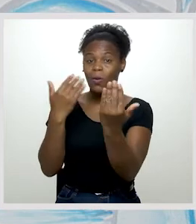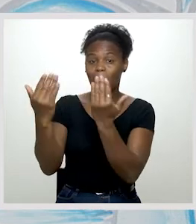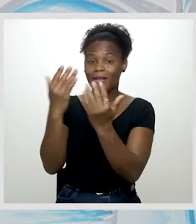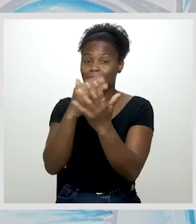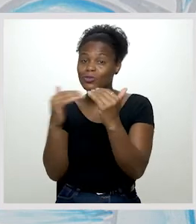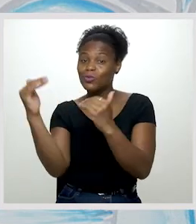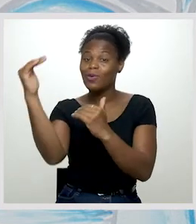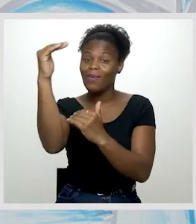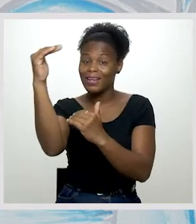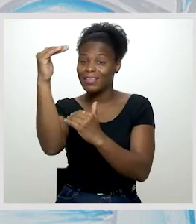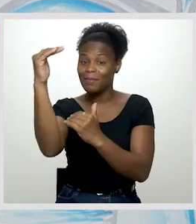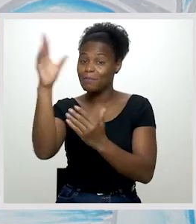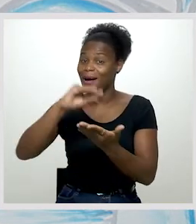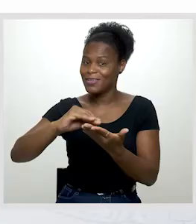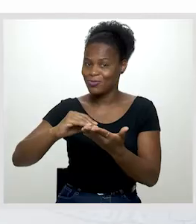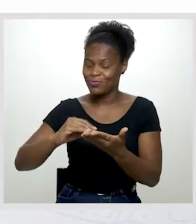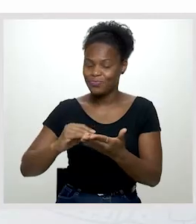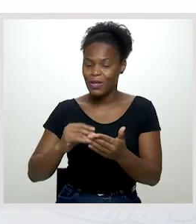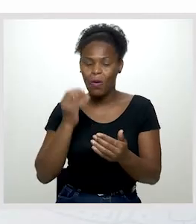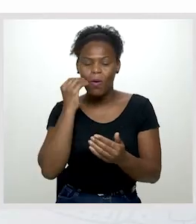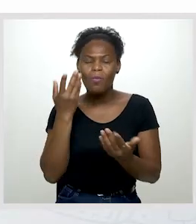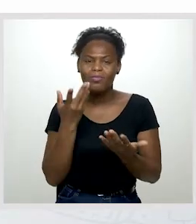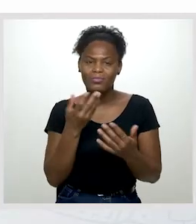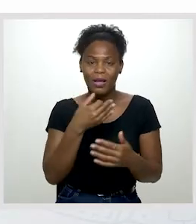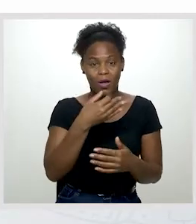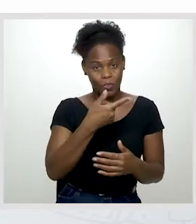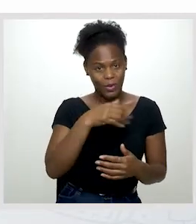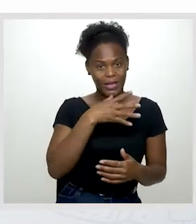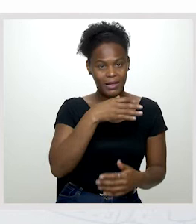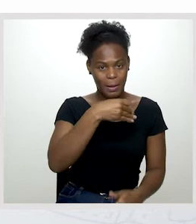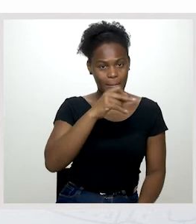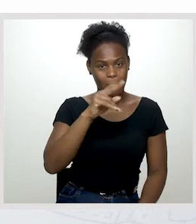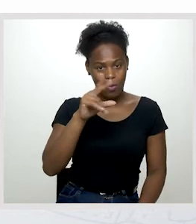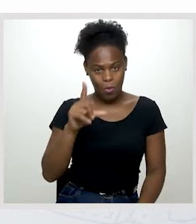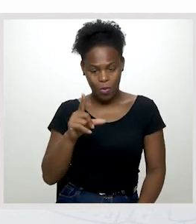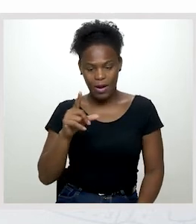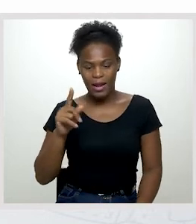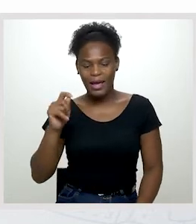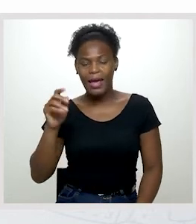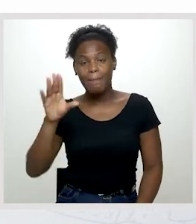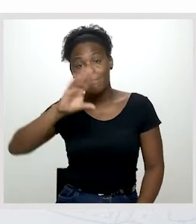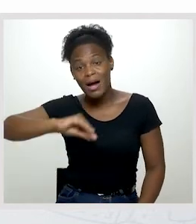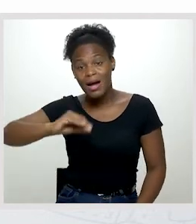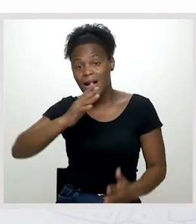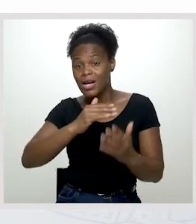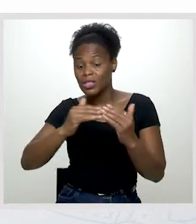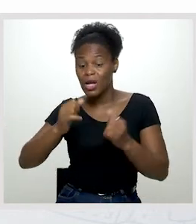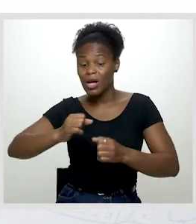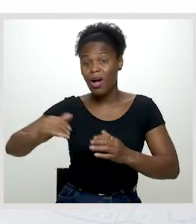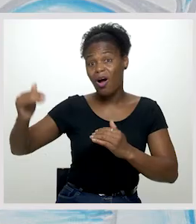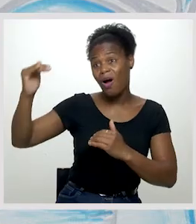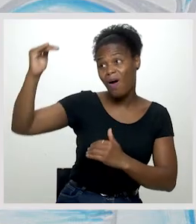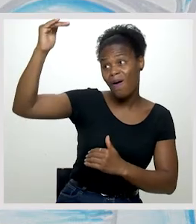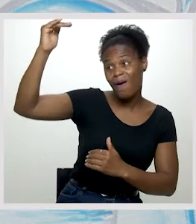de supériorité. Comment vous faites? On dit Paul est plus grand que Marc.